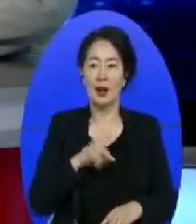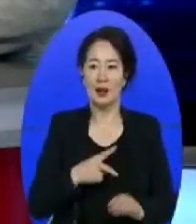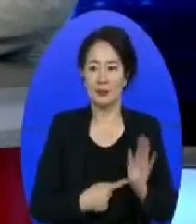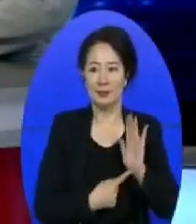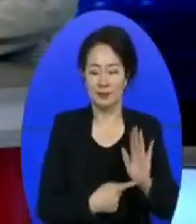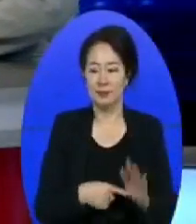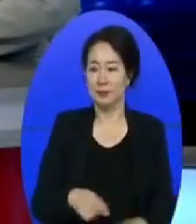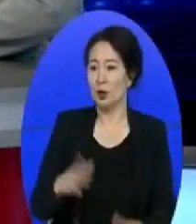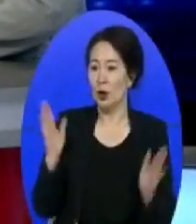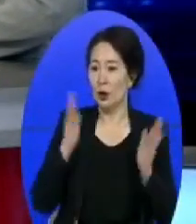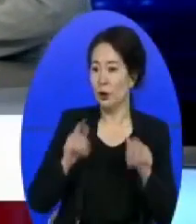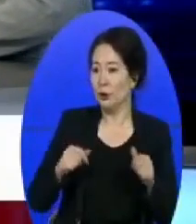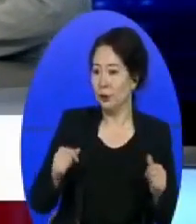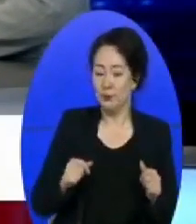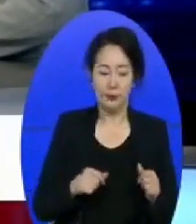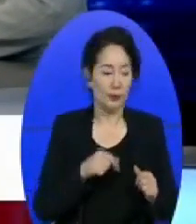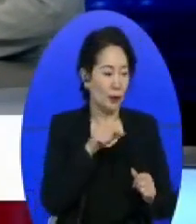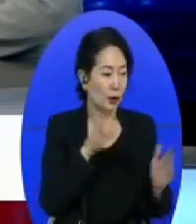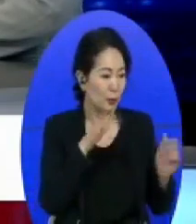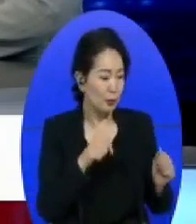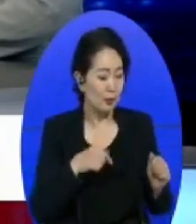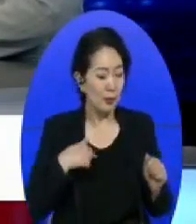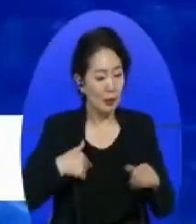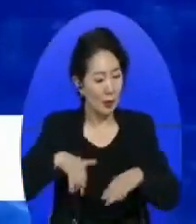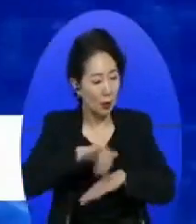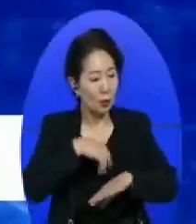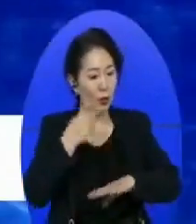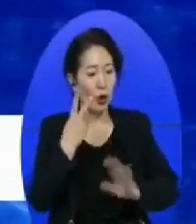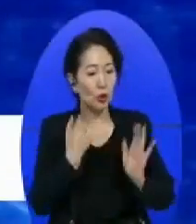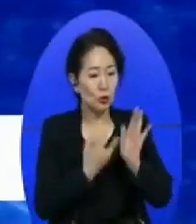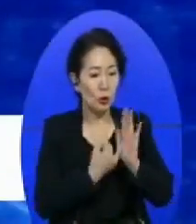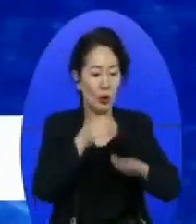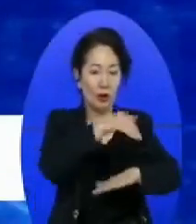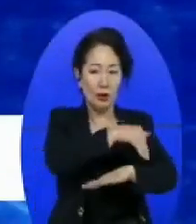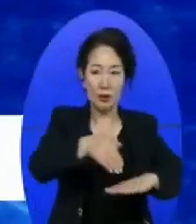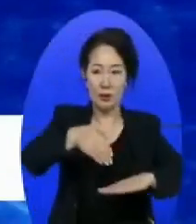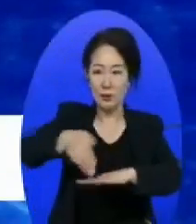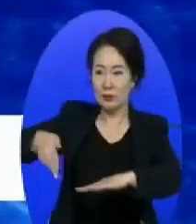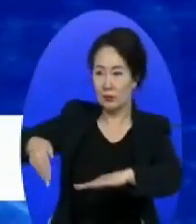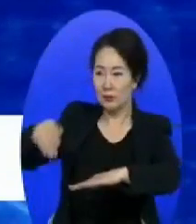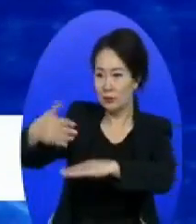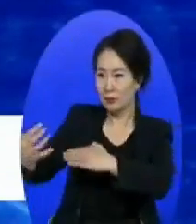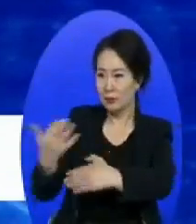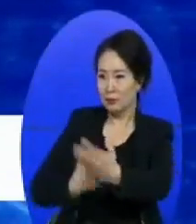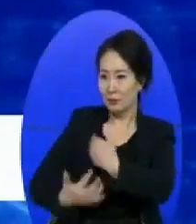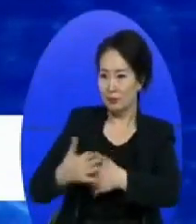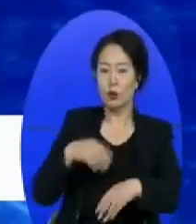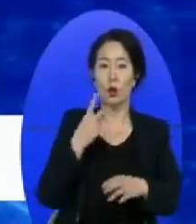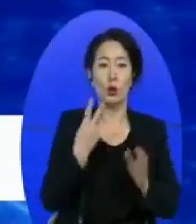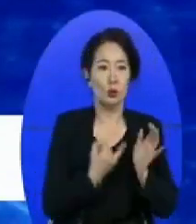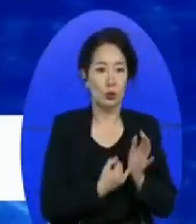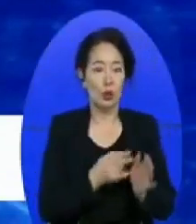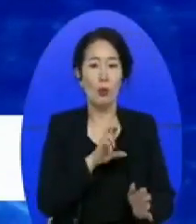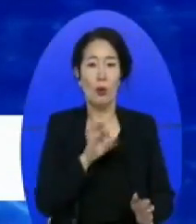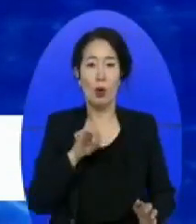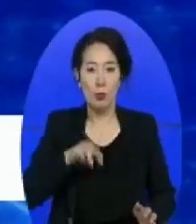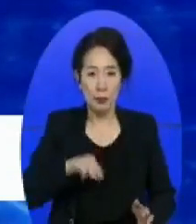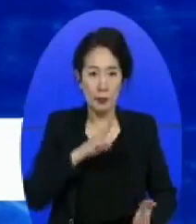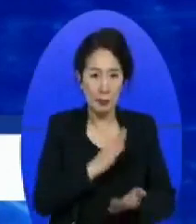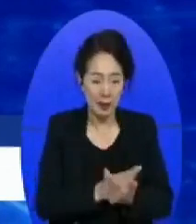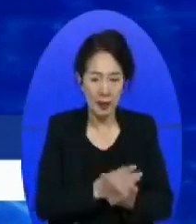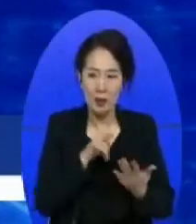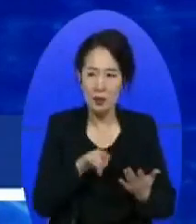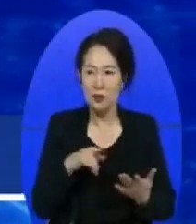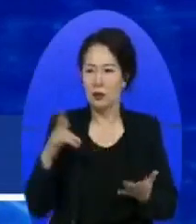минь. За тэгэхээр манай улс бол 26 бомбцтай. Өнөөдрийн байдлаар 11 нь ажиллаж байгаа. За хамгийн том бомб буян тухай дээр жишээлбэл